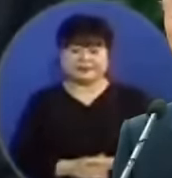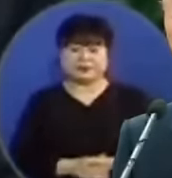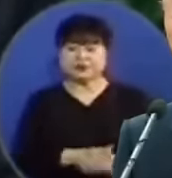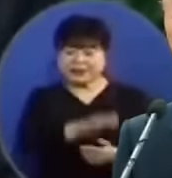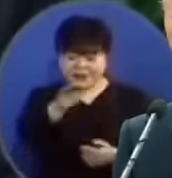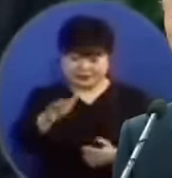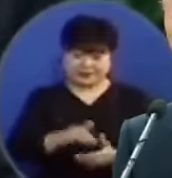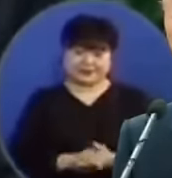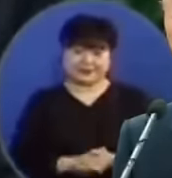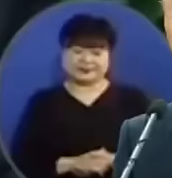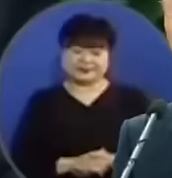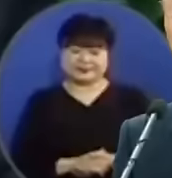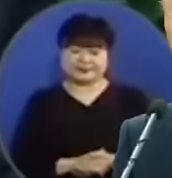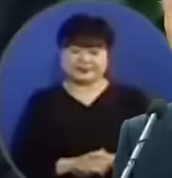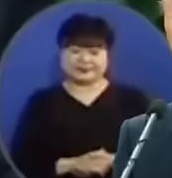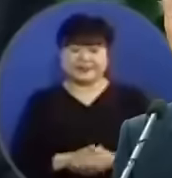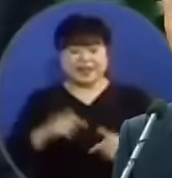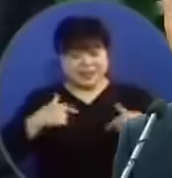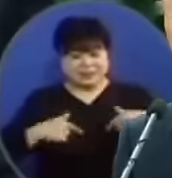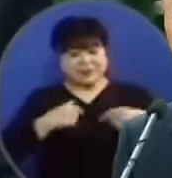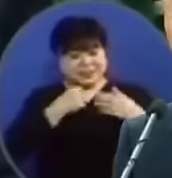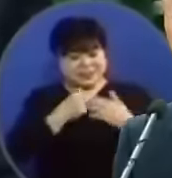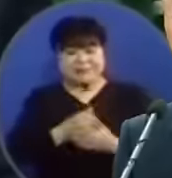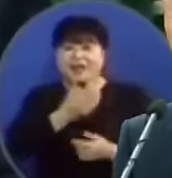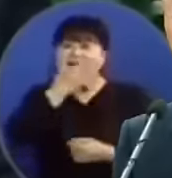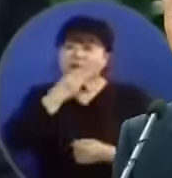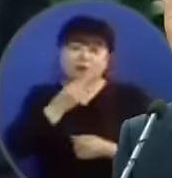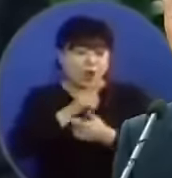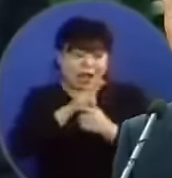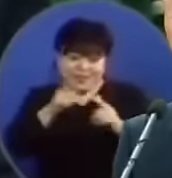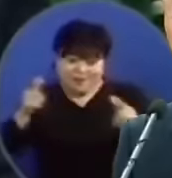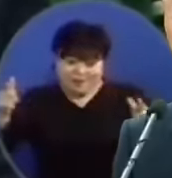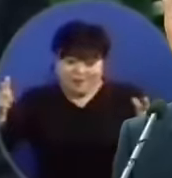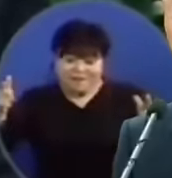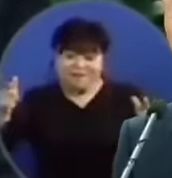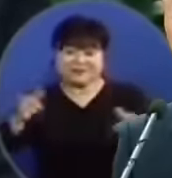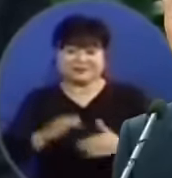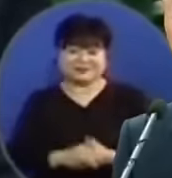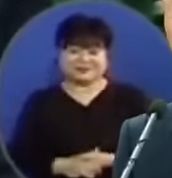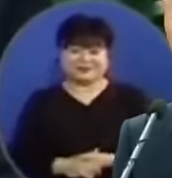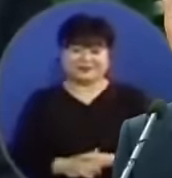우리가 기쁘기 때문에 행복한 것이 아닙니다.